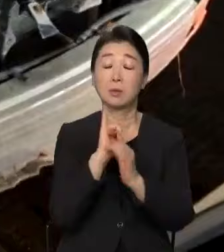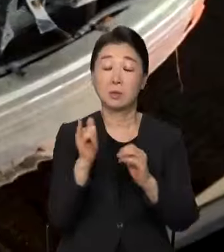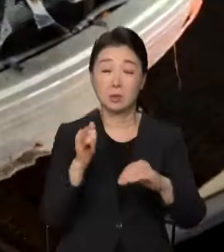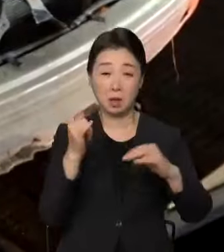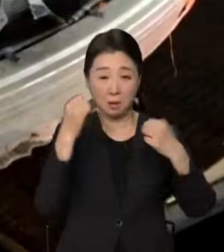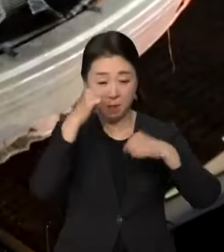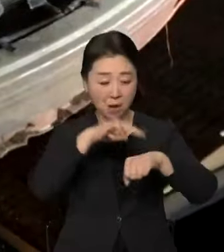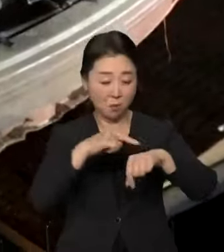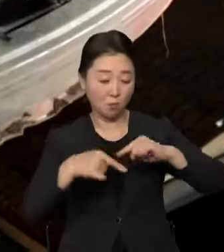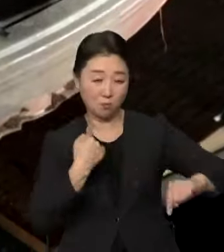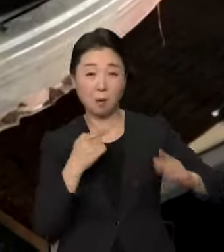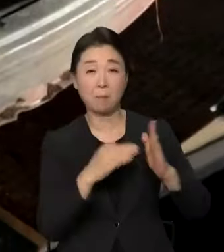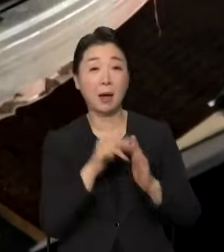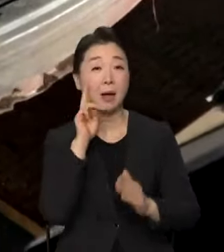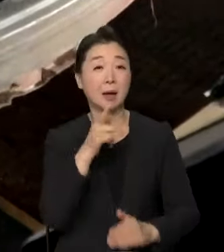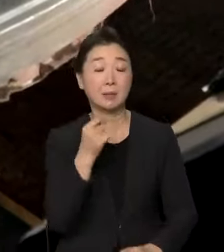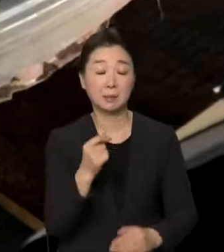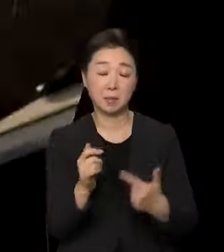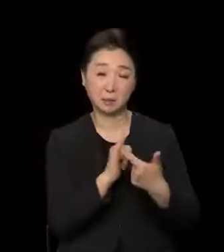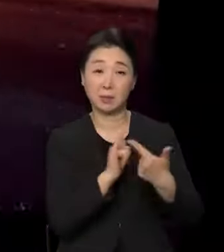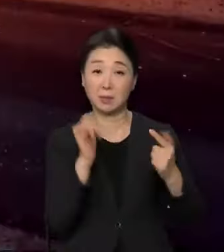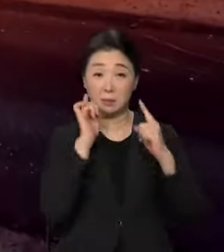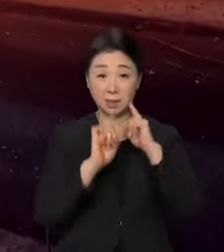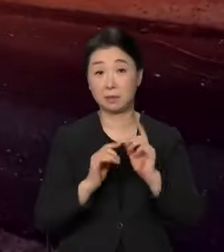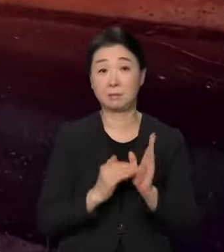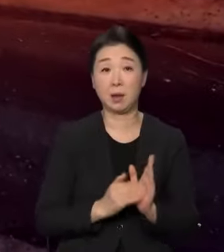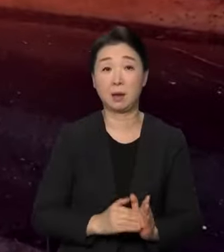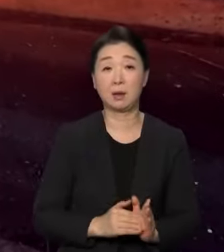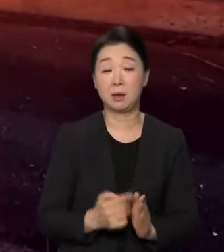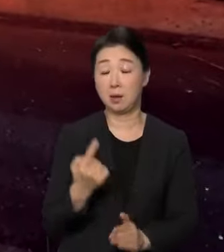등 중상을 입었고 모두 6명이 다쳤습니다.